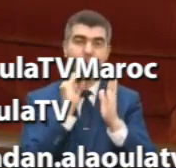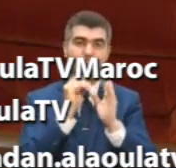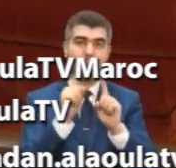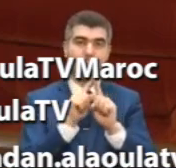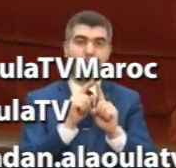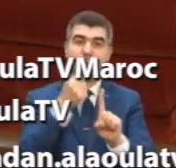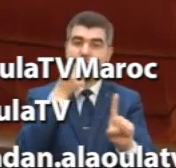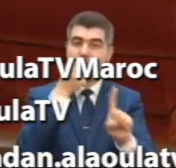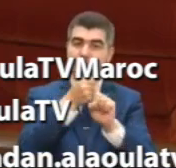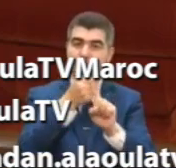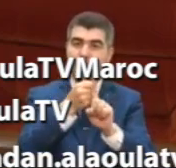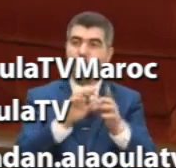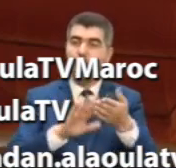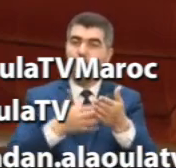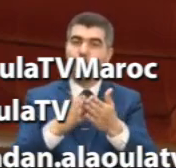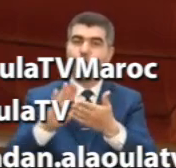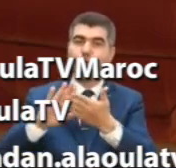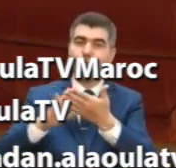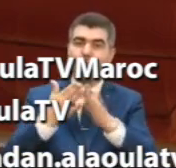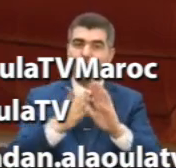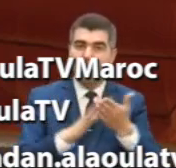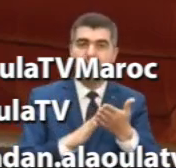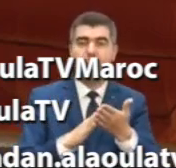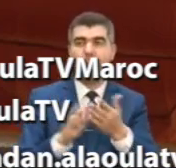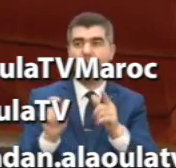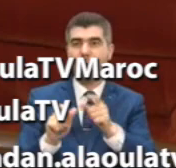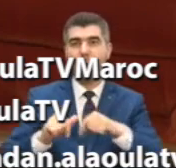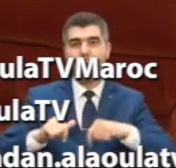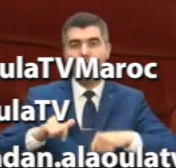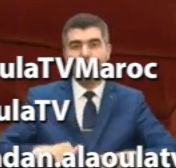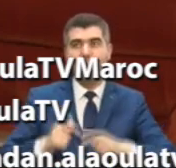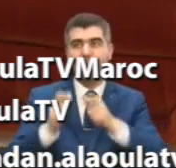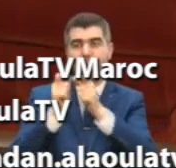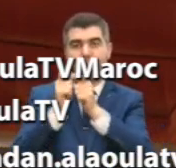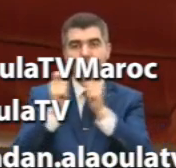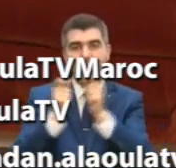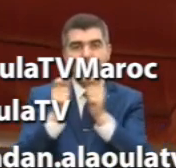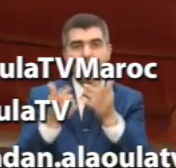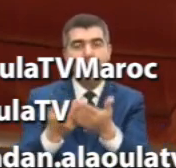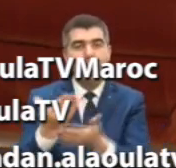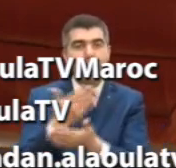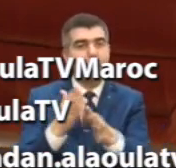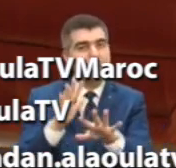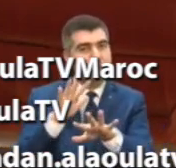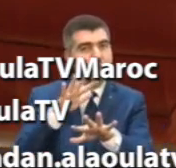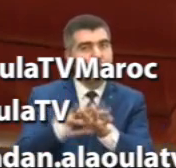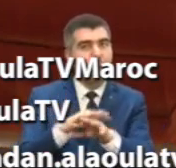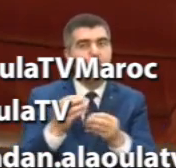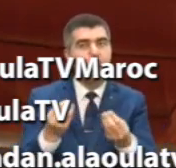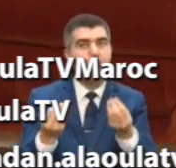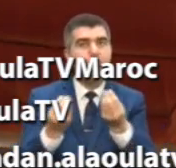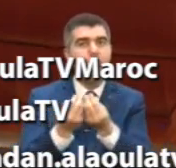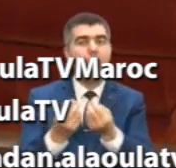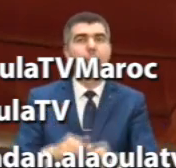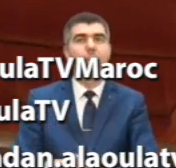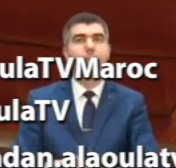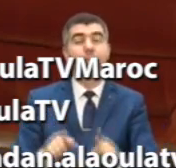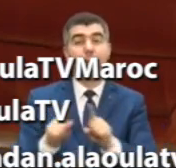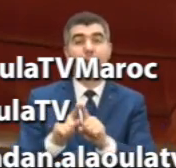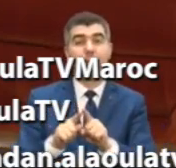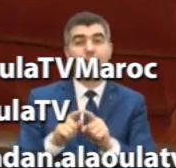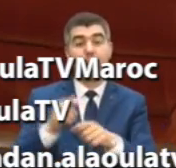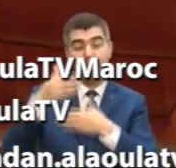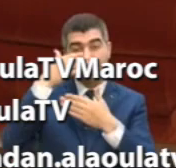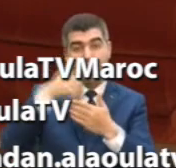اللي تعبأ فيها المجتمع المدني والقطاع الخاص والفاعلين الحكوميين. الآن بلدنا عندها استراتيجية